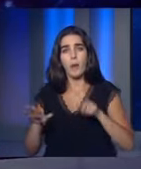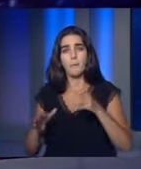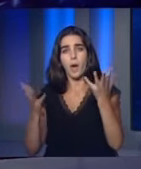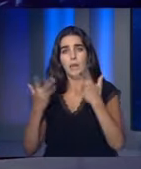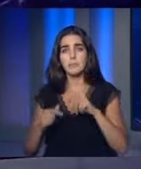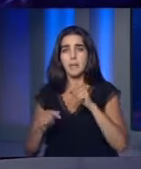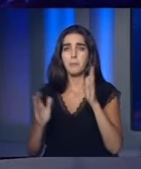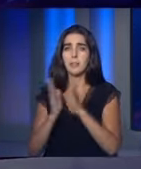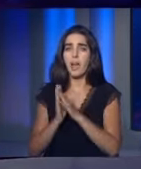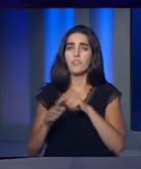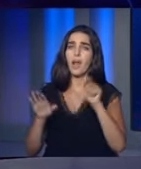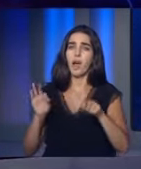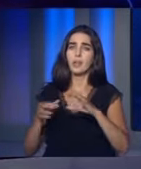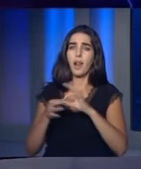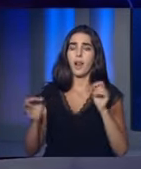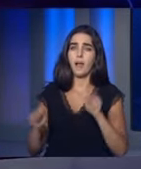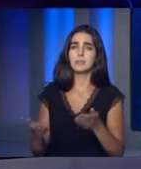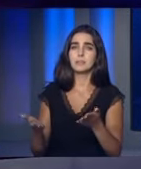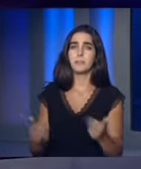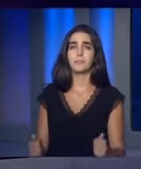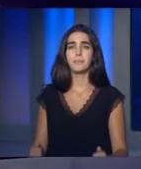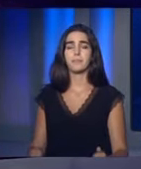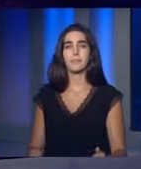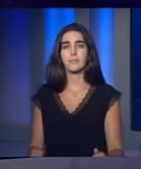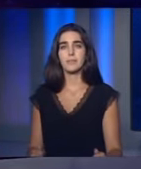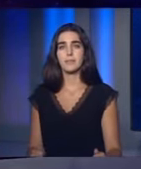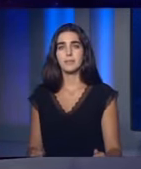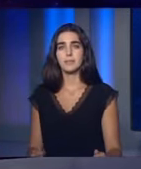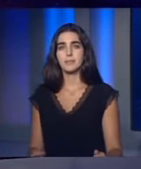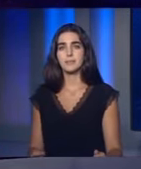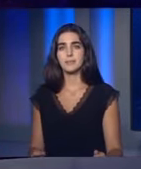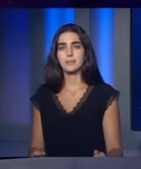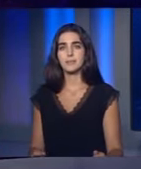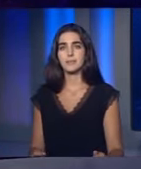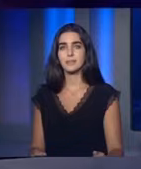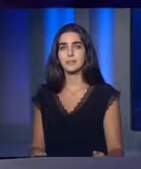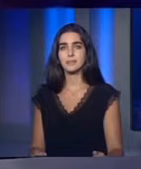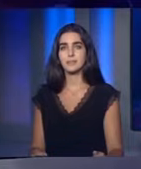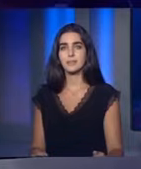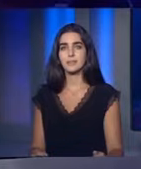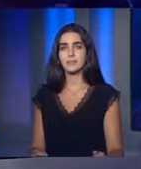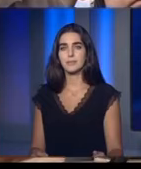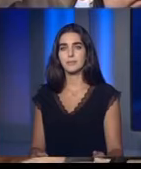ومحاسبة أو محاسبة في ظل نظام طائفي عفن عطل القضاء، وفق تعبيره.